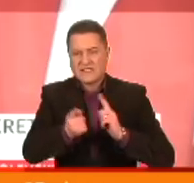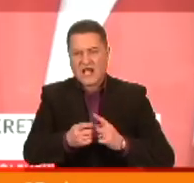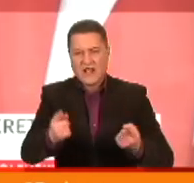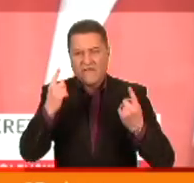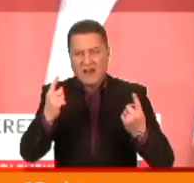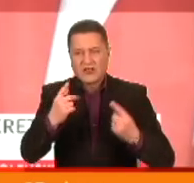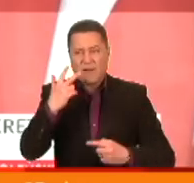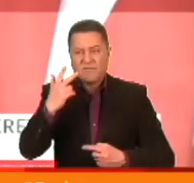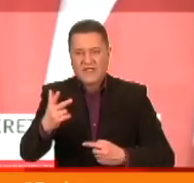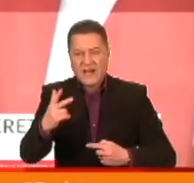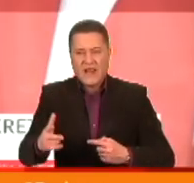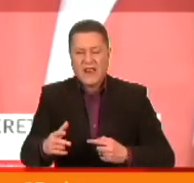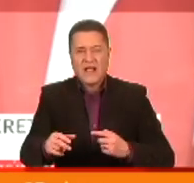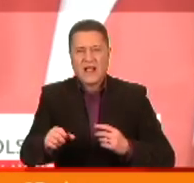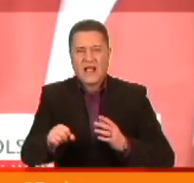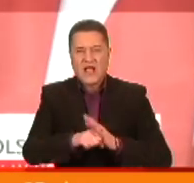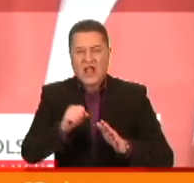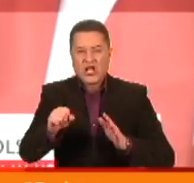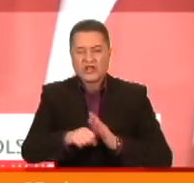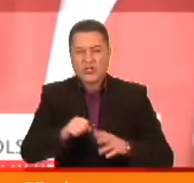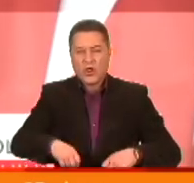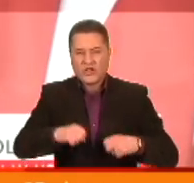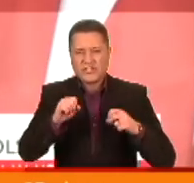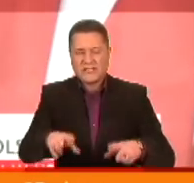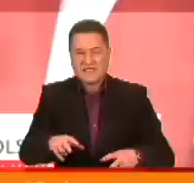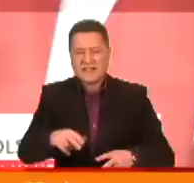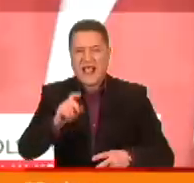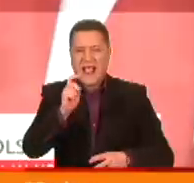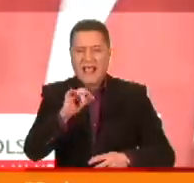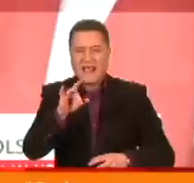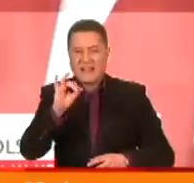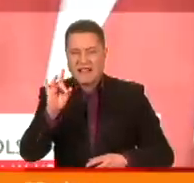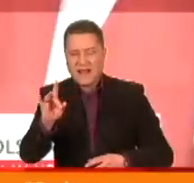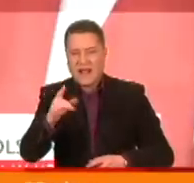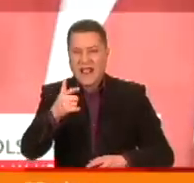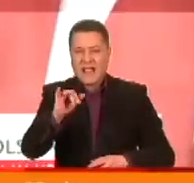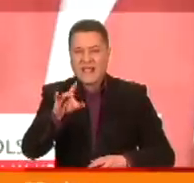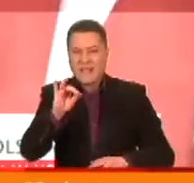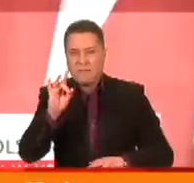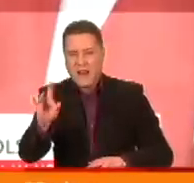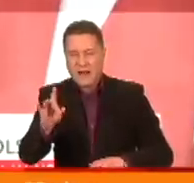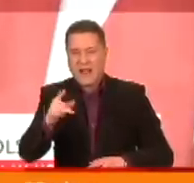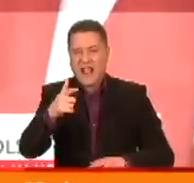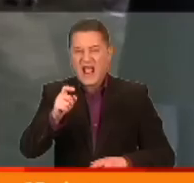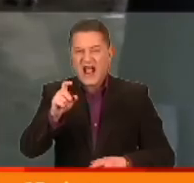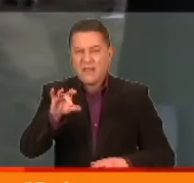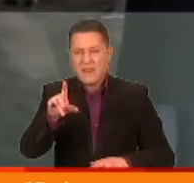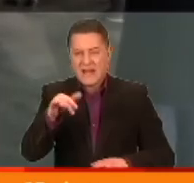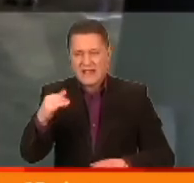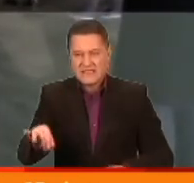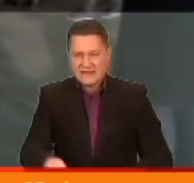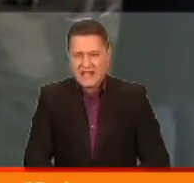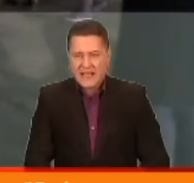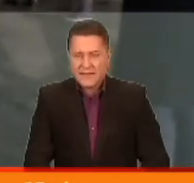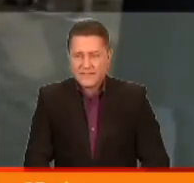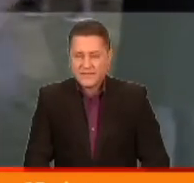3 злочинці на літеру Х. Хітлер, Хімлер і Хмельницький. Збродняші. Хітлер, Хімлер і